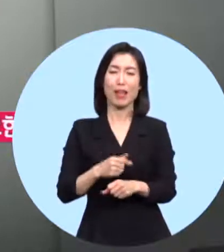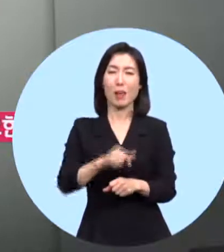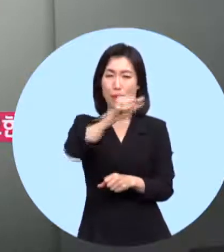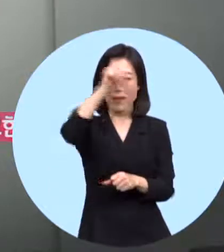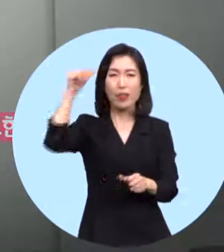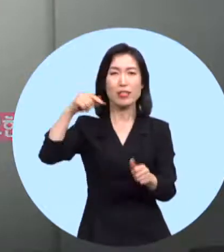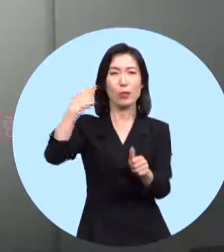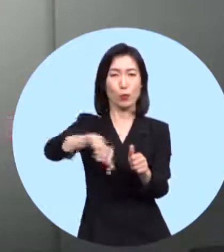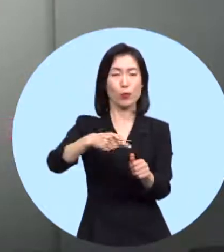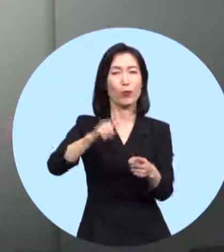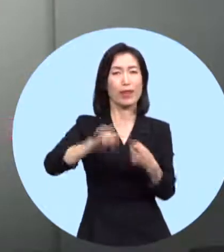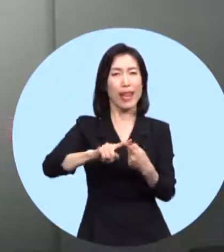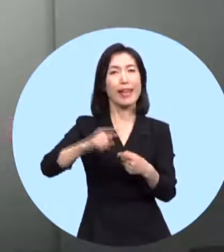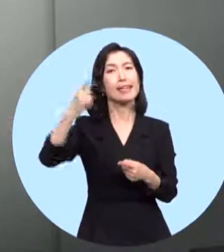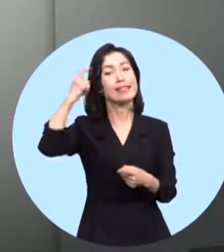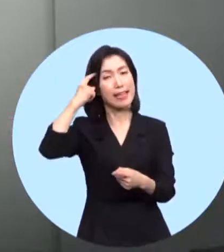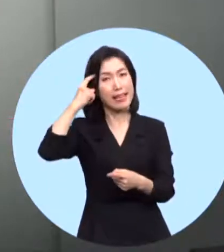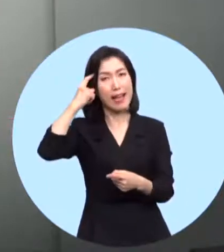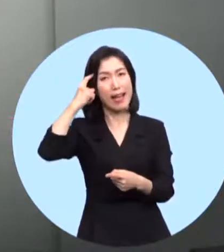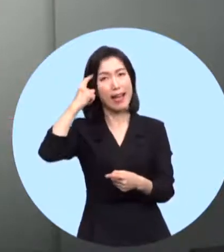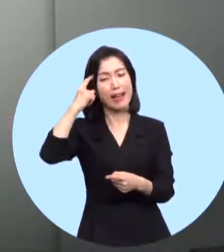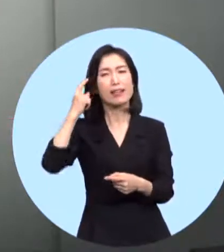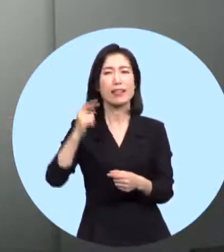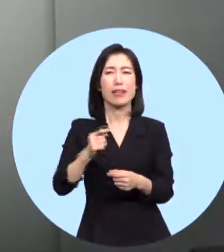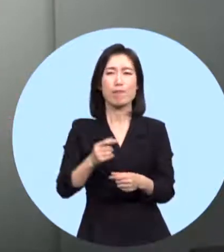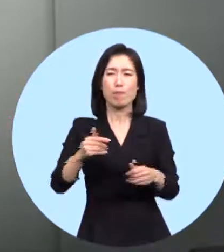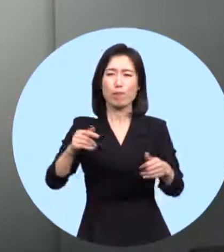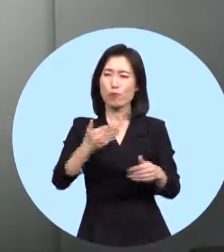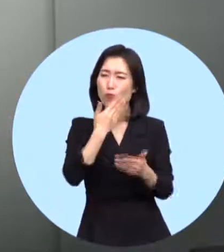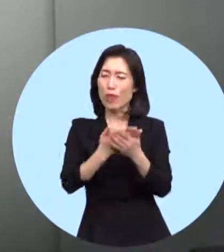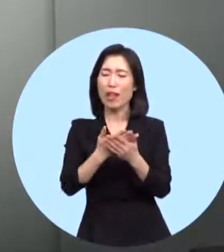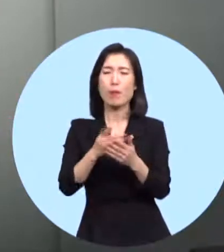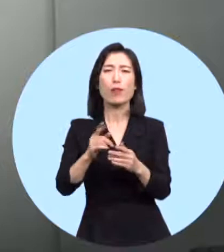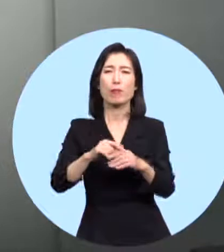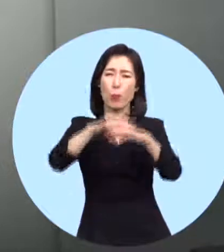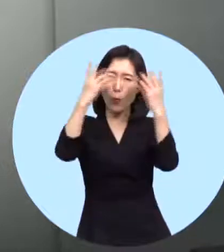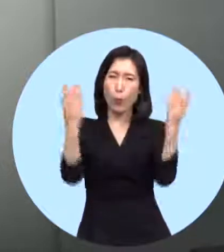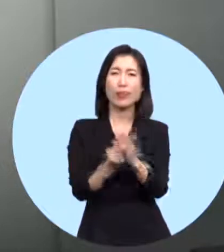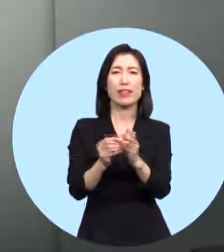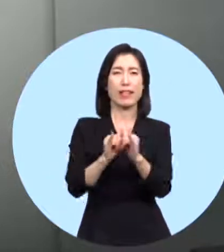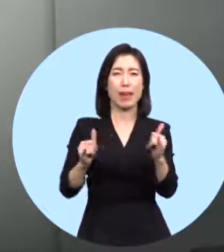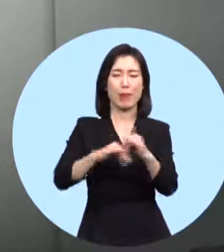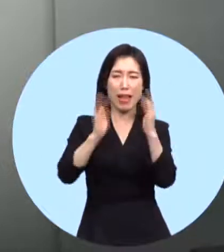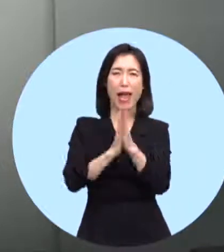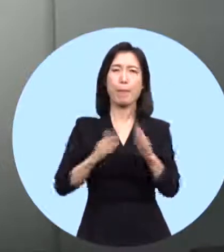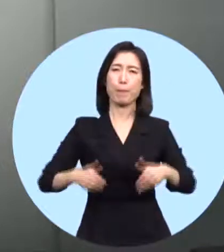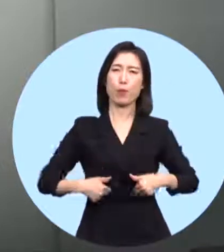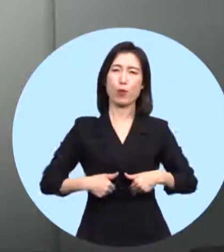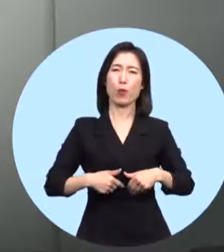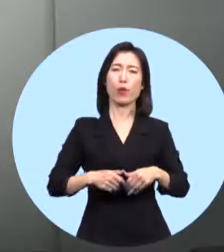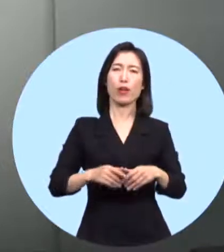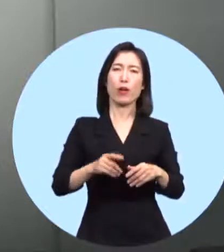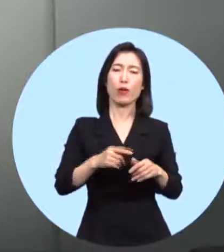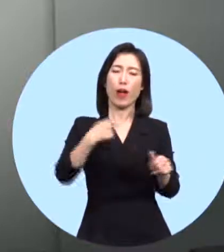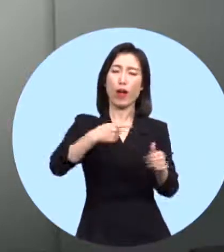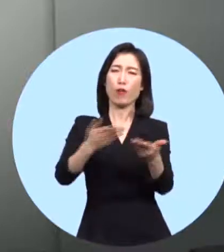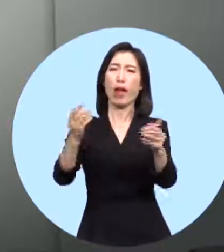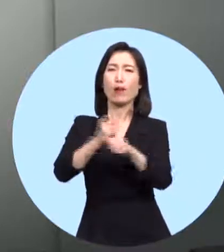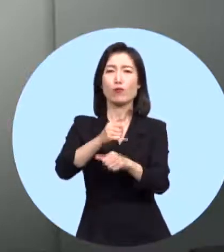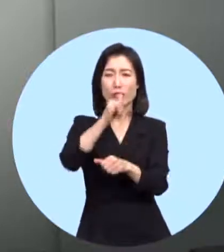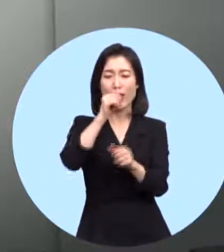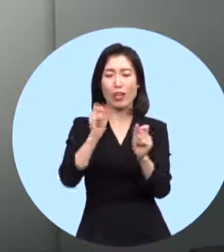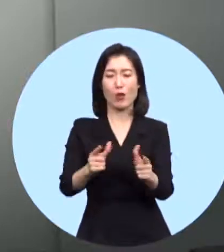싶었습니다. 평생 교육에 대한 생각을 더 많은 사람들과 함께 공감할 수 있게